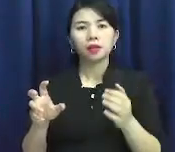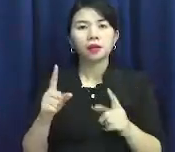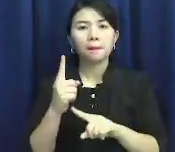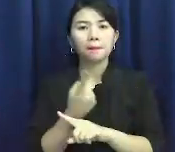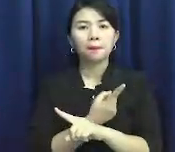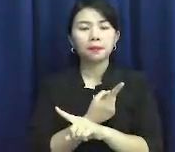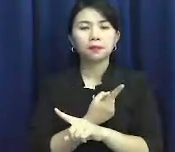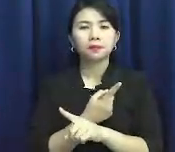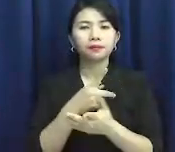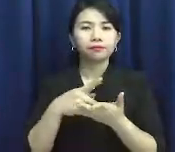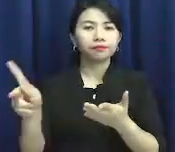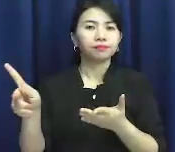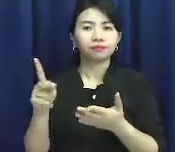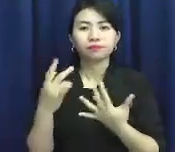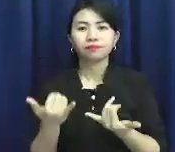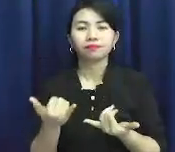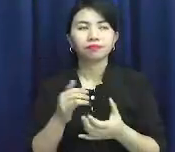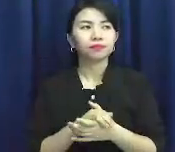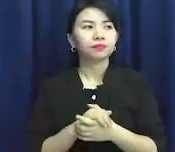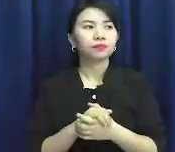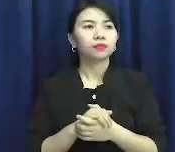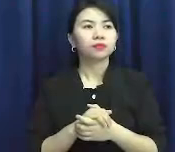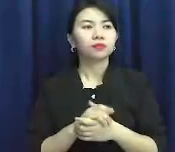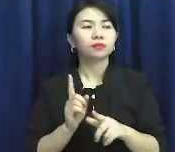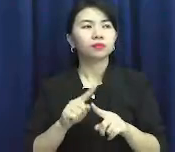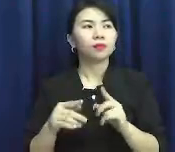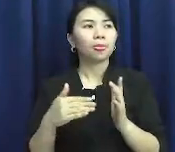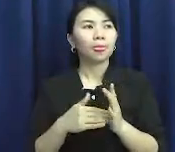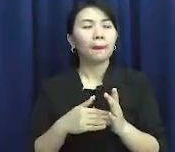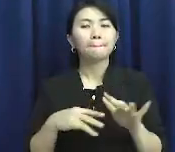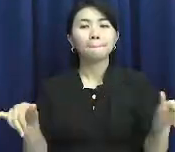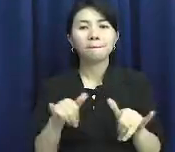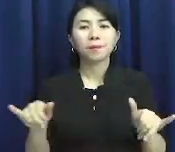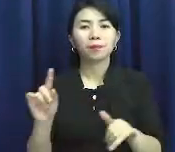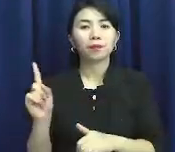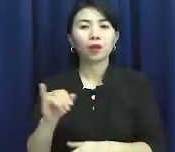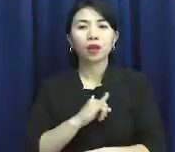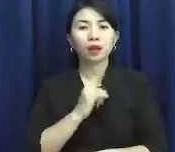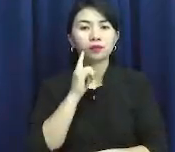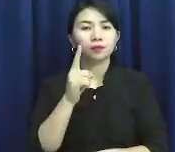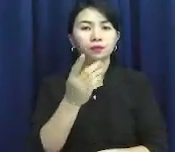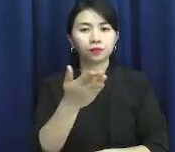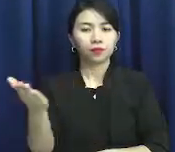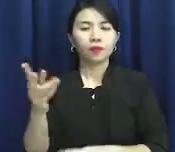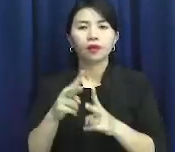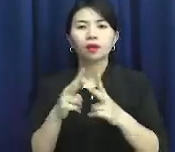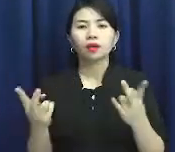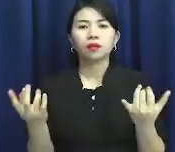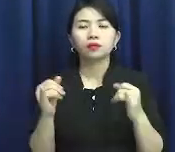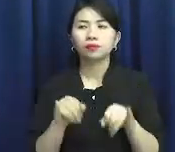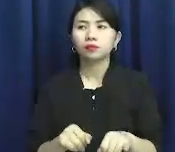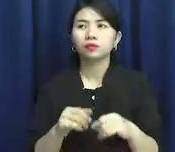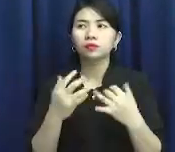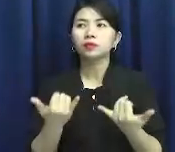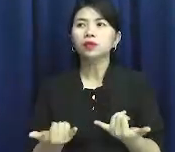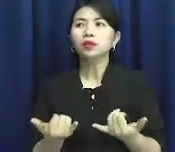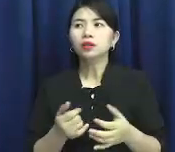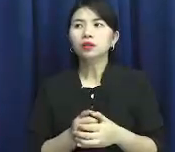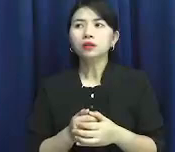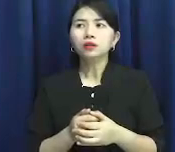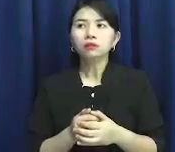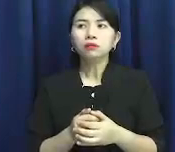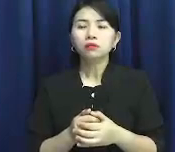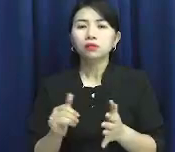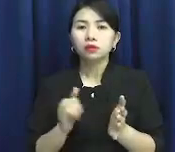17, 18. Yan. Oh, well, anyways, again, katulad po na sinasabi ko, ay napaka-importante po mga kapatid na yung